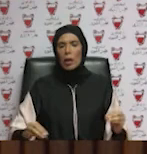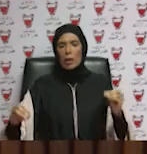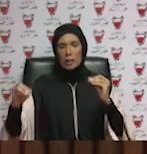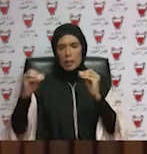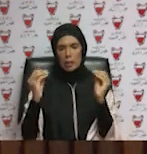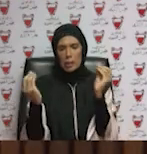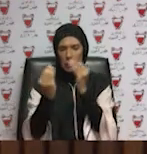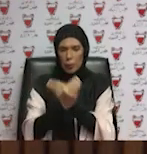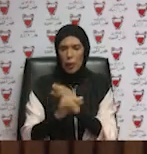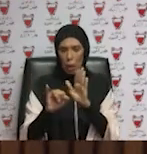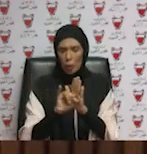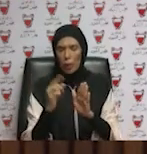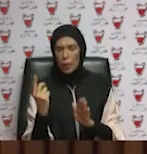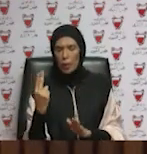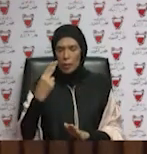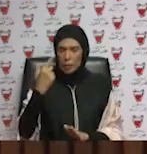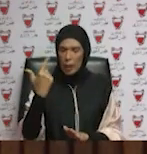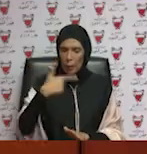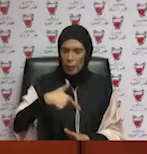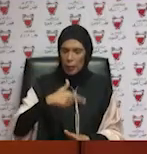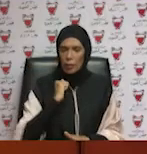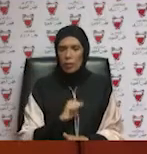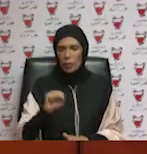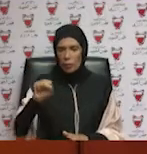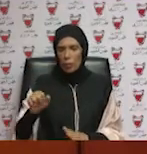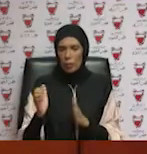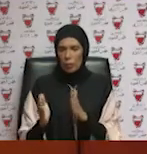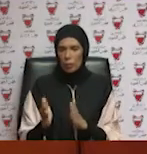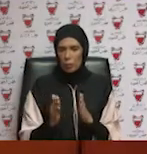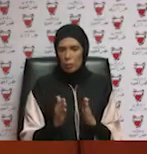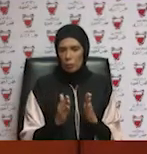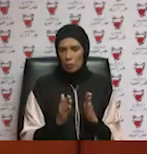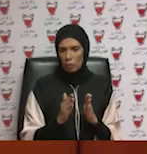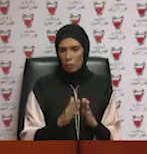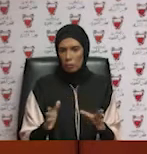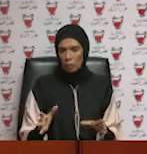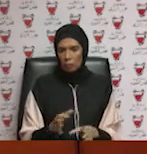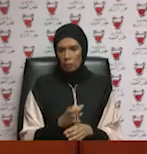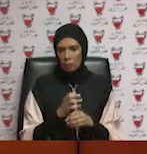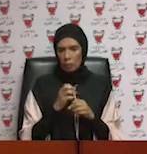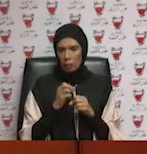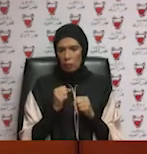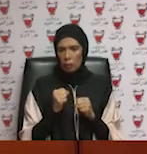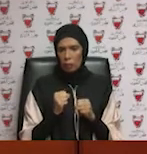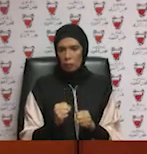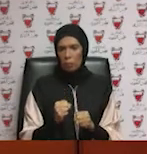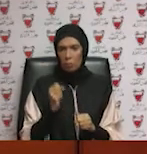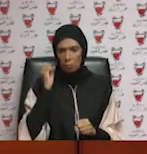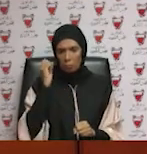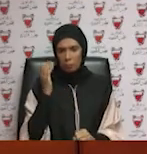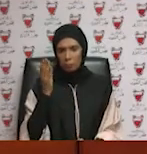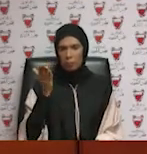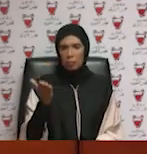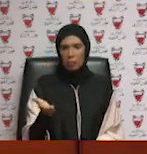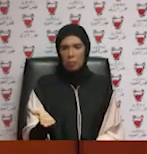المرسوم بقانون رقم 20 لسنة 2002 بشأن تنظيم صيد واستقلال وحماية الثروة البحرية المعد في اقتراح